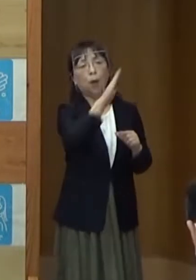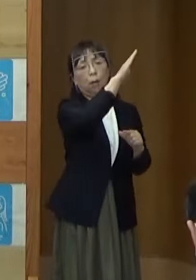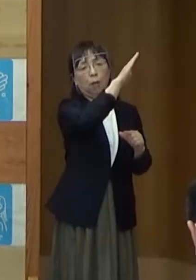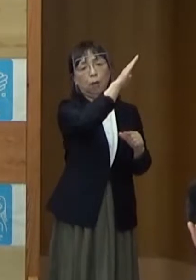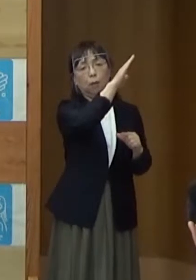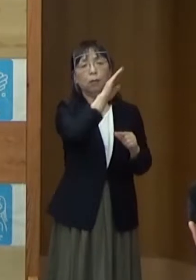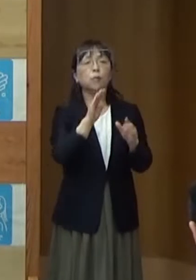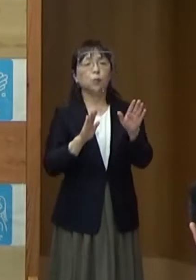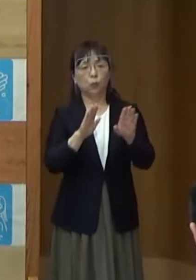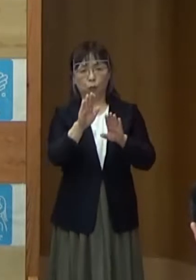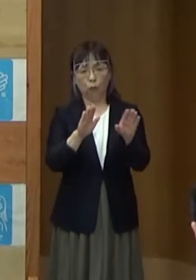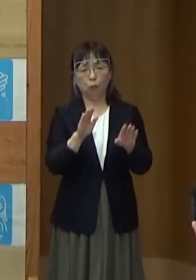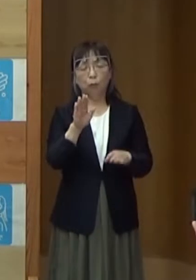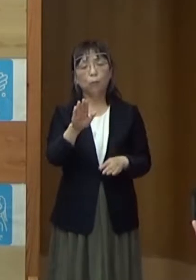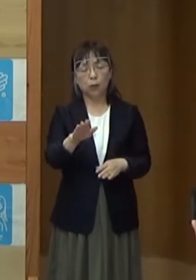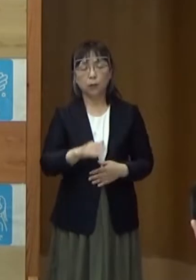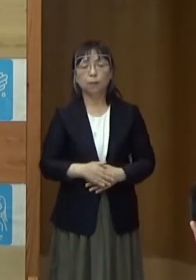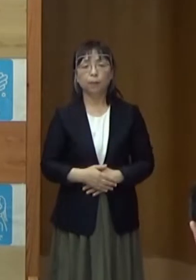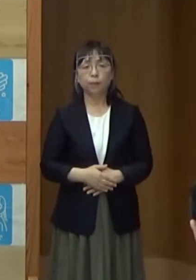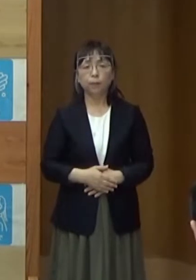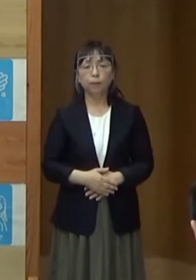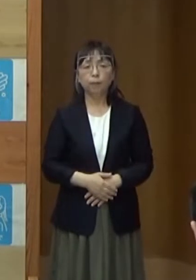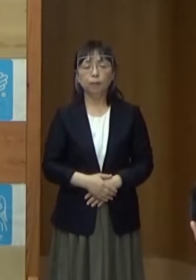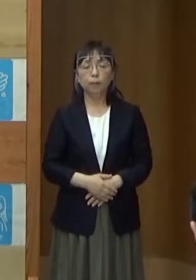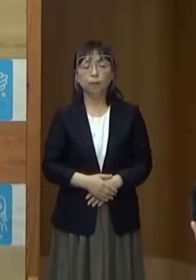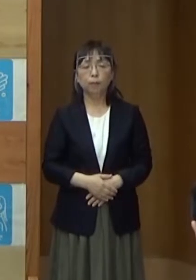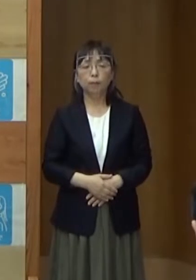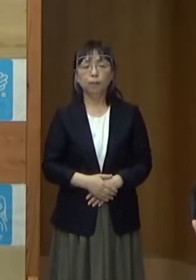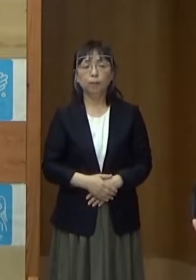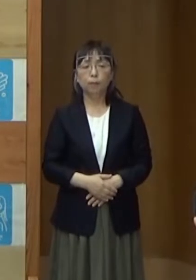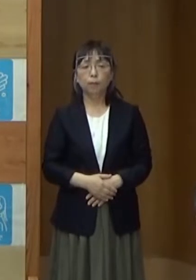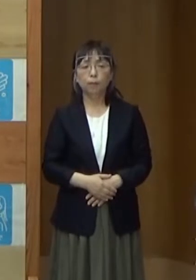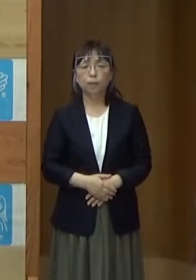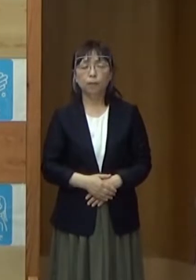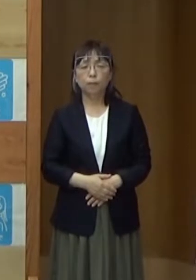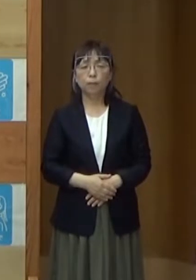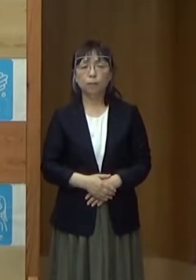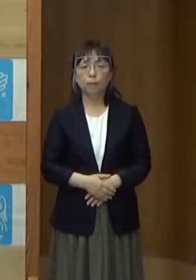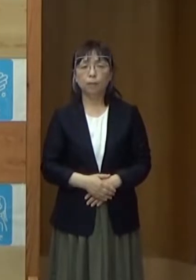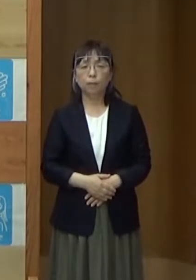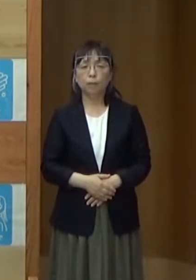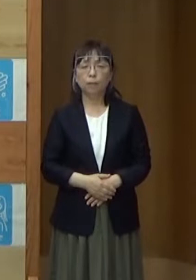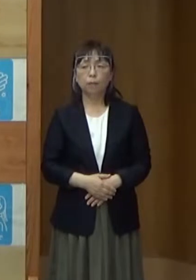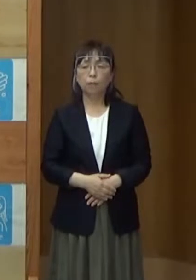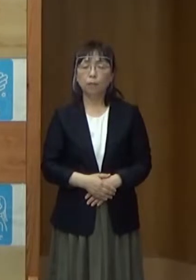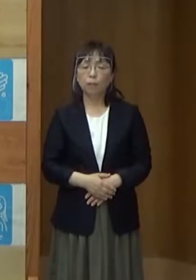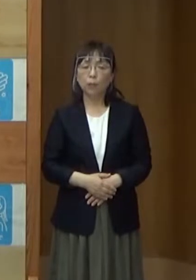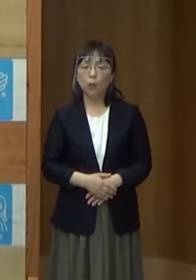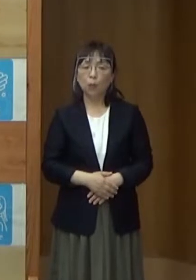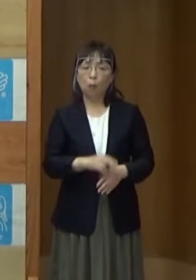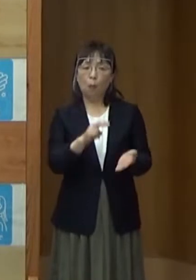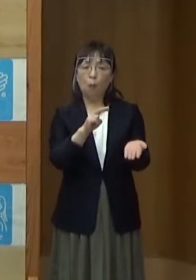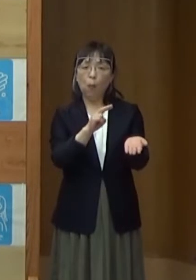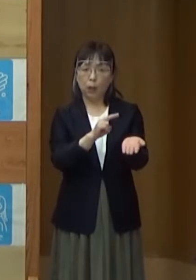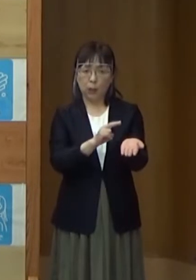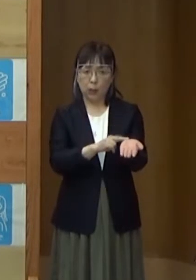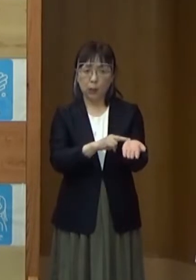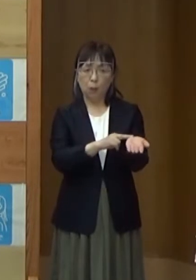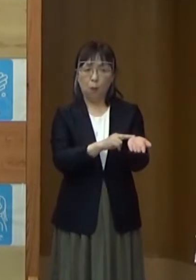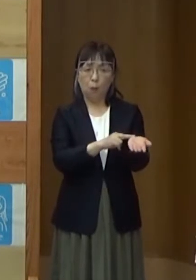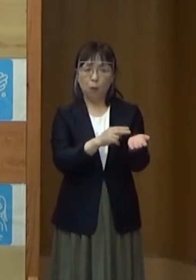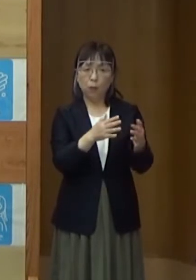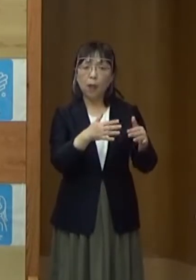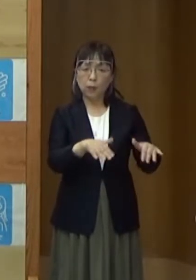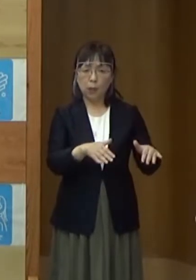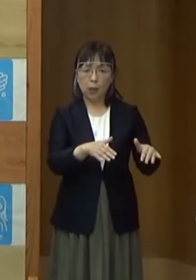ピードが速いという状況があります。それとこの医療への負荷です。